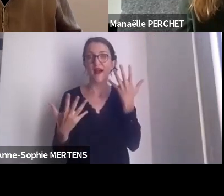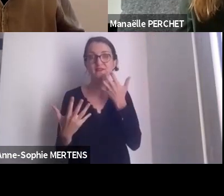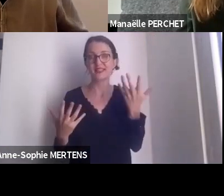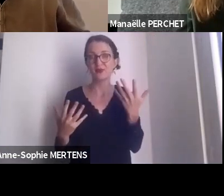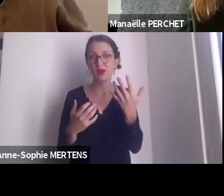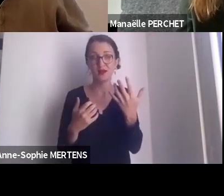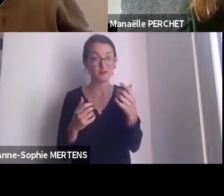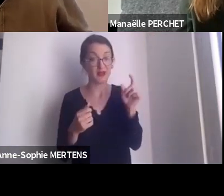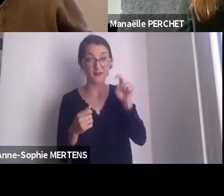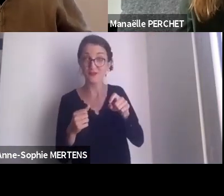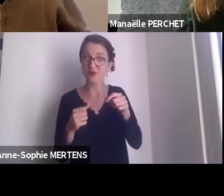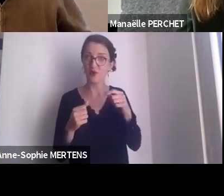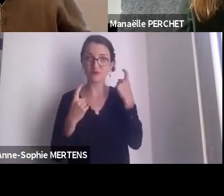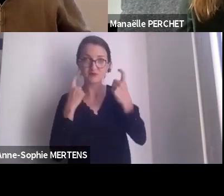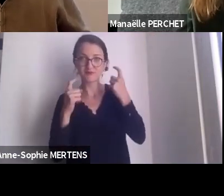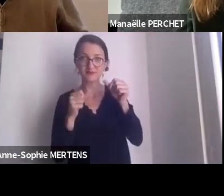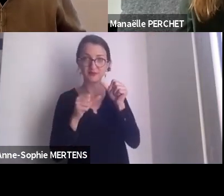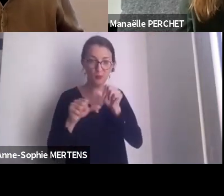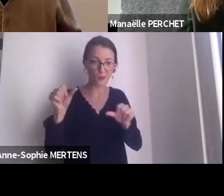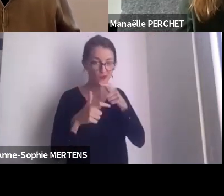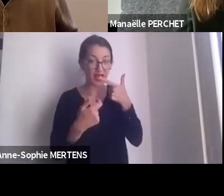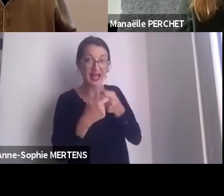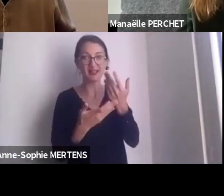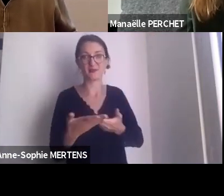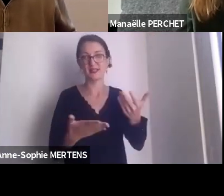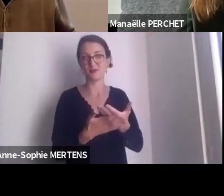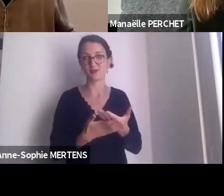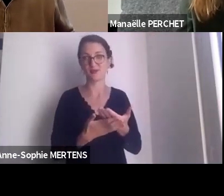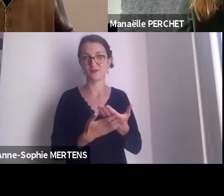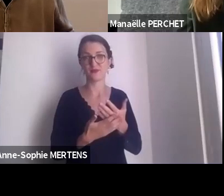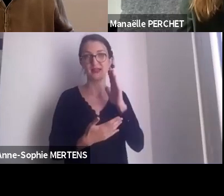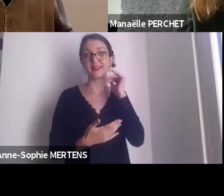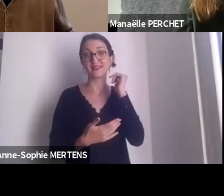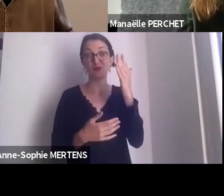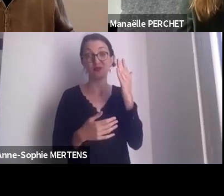adapté à ce qui se passait. Et donc, on a créé une trentaine de produits